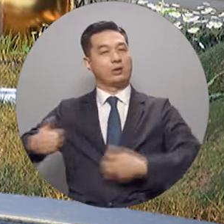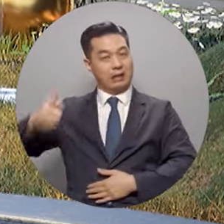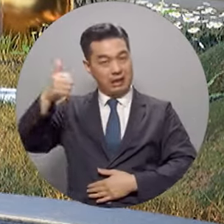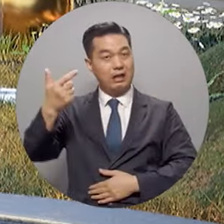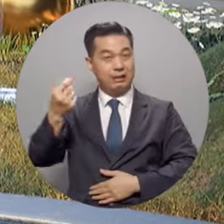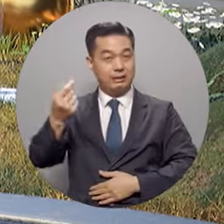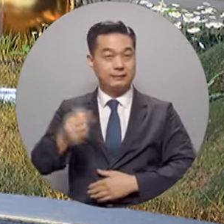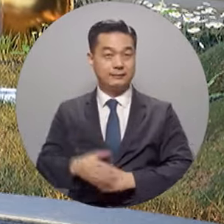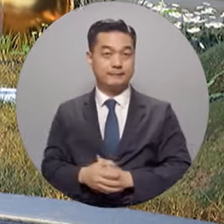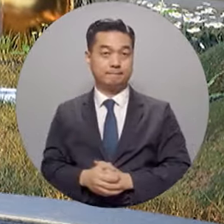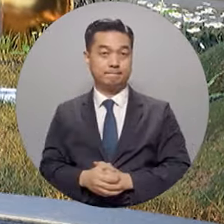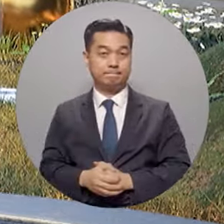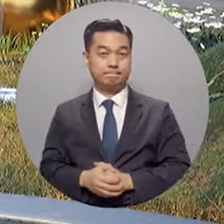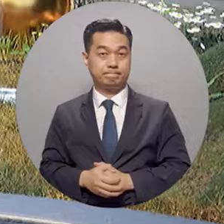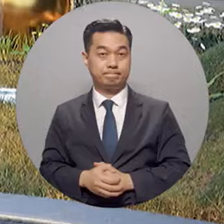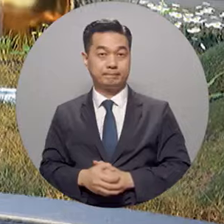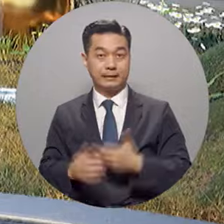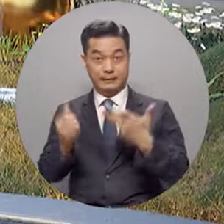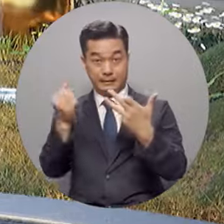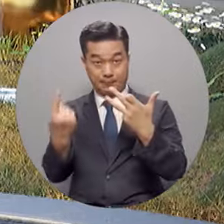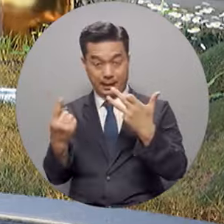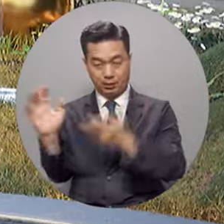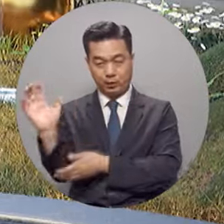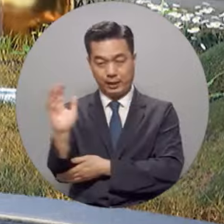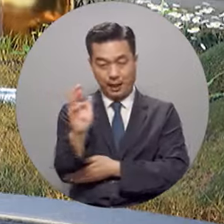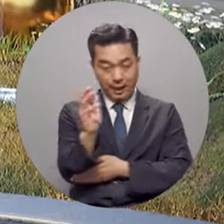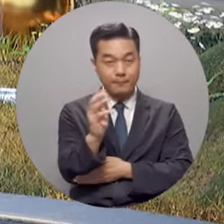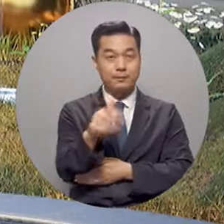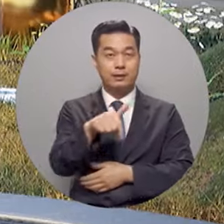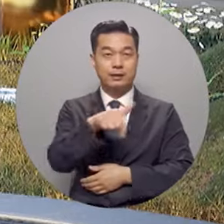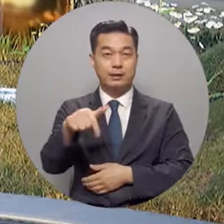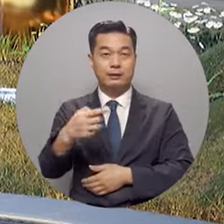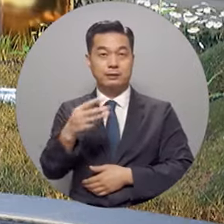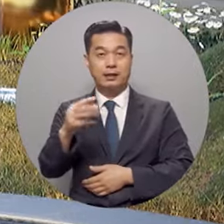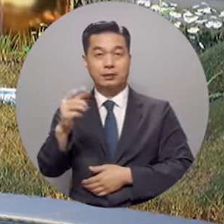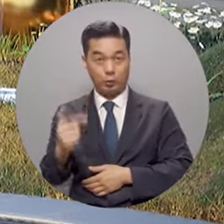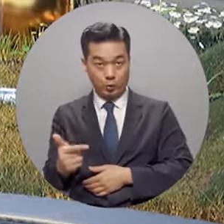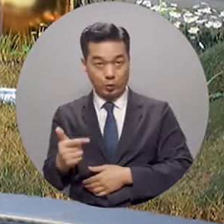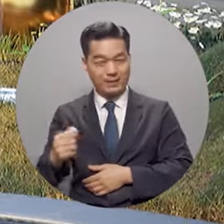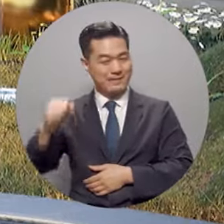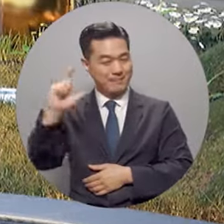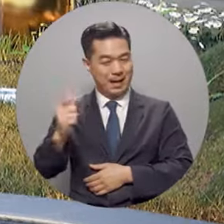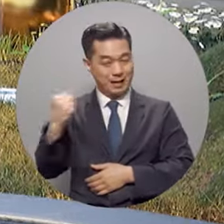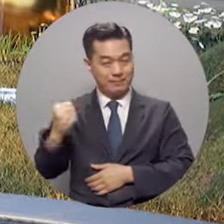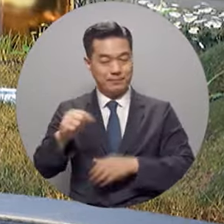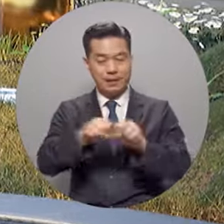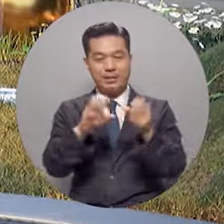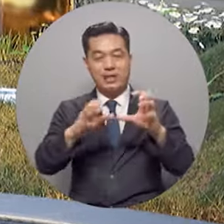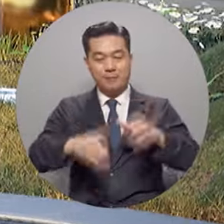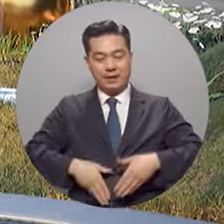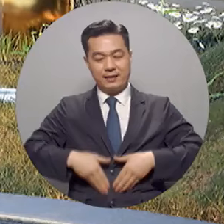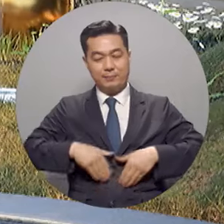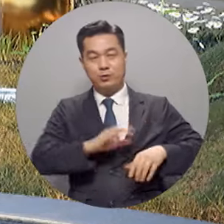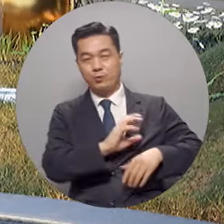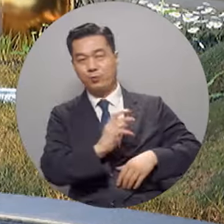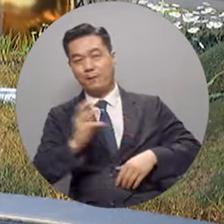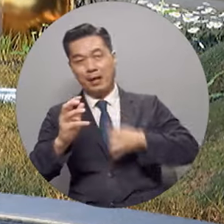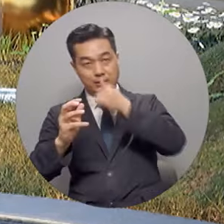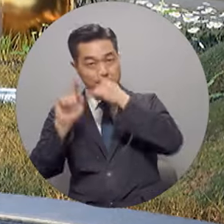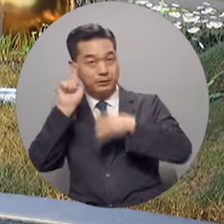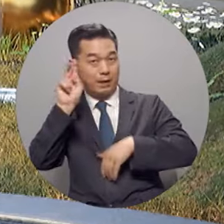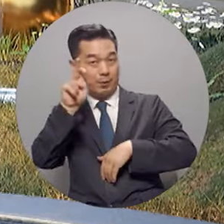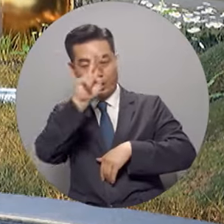주셔야겠습니다. 한편 18호 태풍 그라토는 현재 매우 강한 세력으로 타이완 남쪽 부근 해상을 지나고 있습니다. 모레